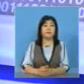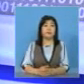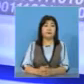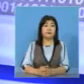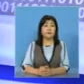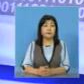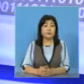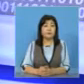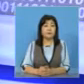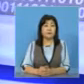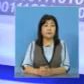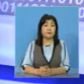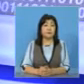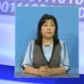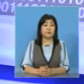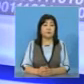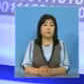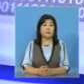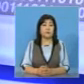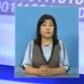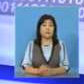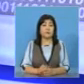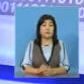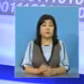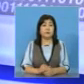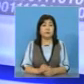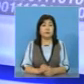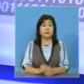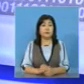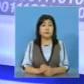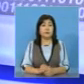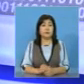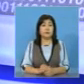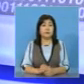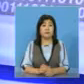нет, да, давайте так продолжим, потому что этот уже... Он у тебя мучит одинаково. Да, одинаково.